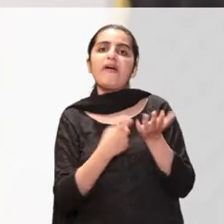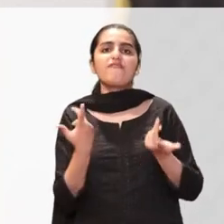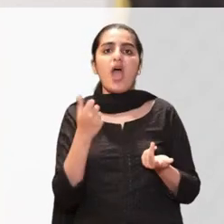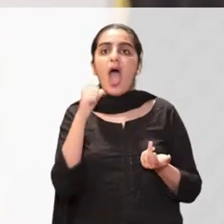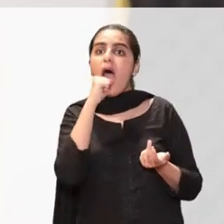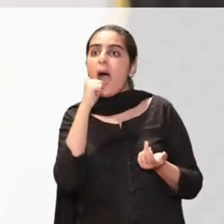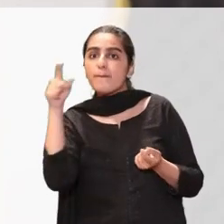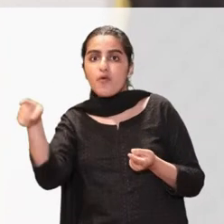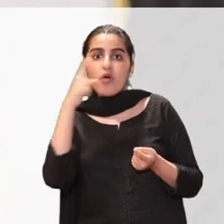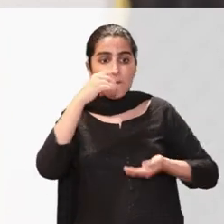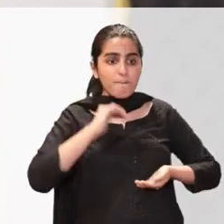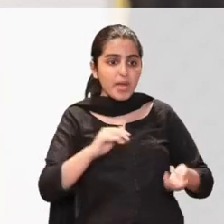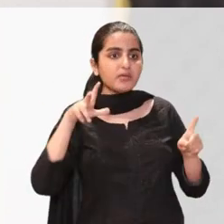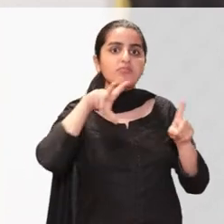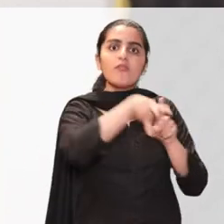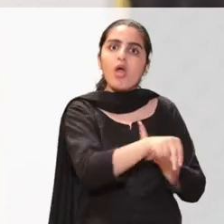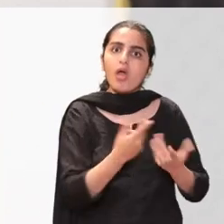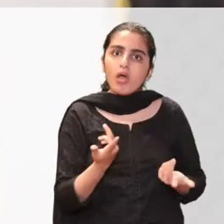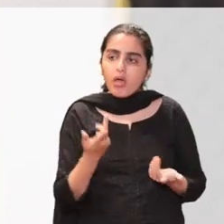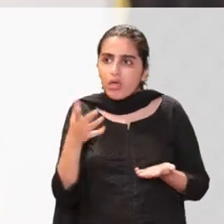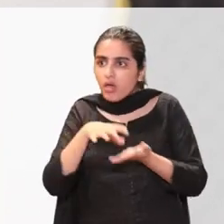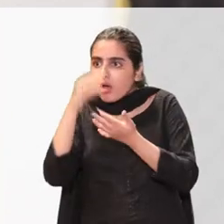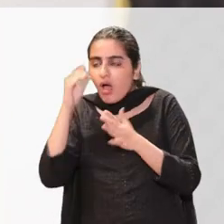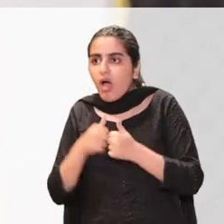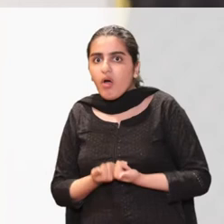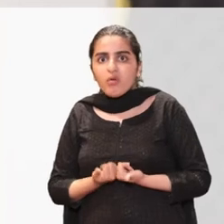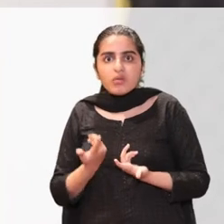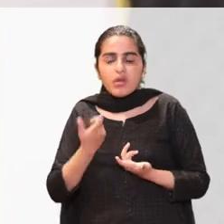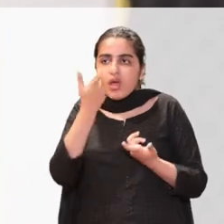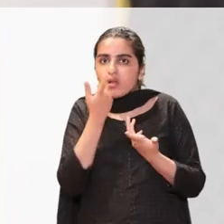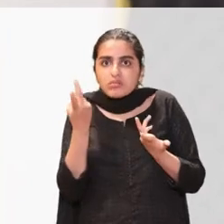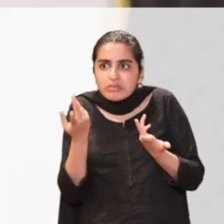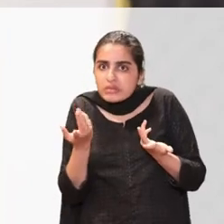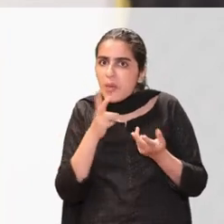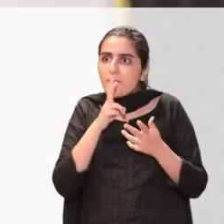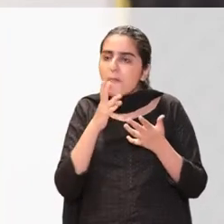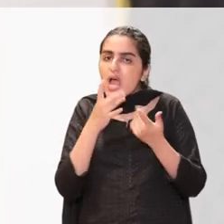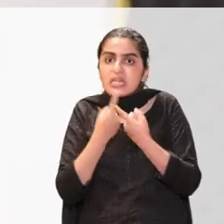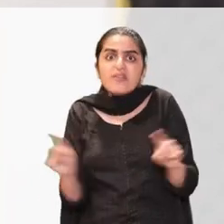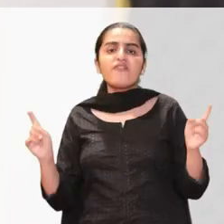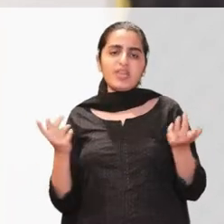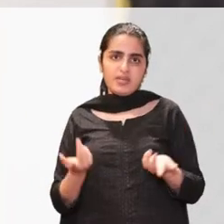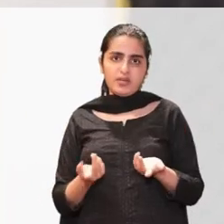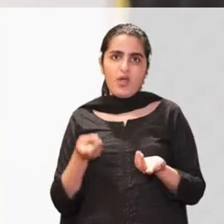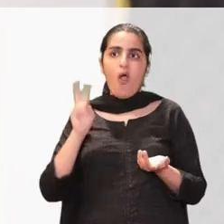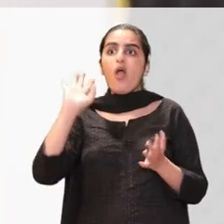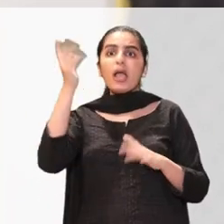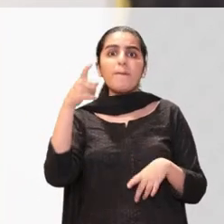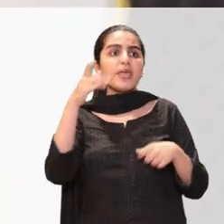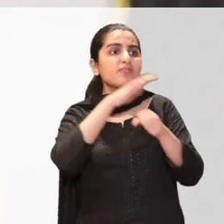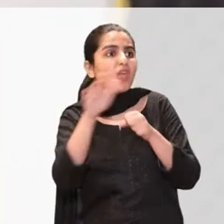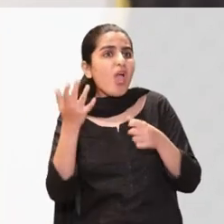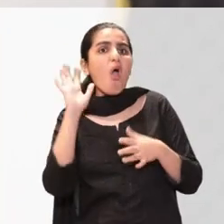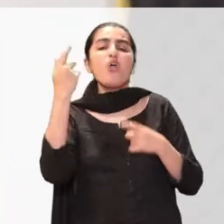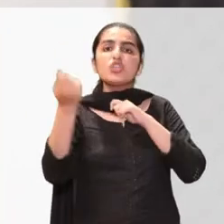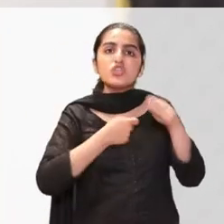और से ली गई है तो आपका ऐसा ताल्लुक है किसी पुलिस ऑफिसर्स से आप उसको कन्वे नहीं कर सकते हैं आप कह नहीं सकते प्रसन्न रिबिल्ड कर